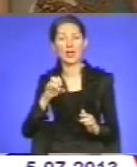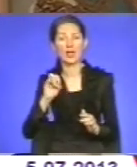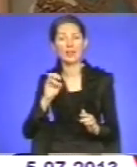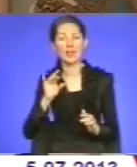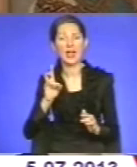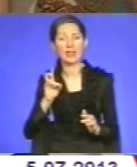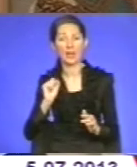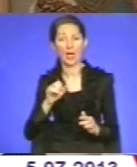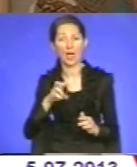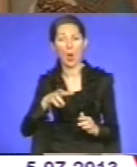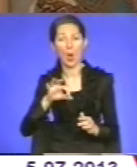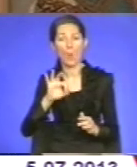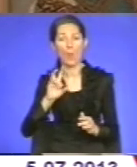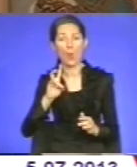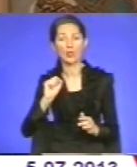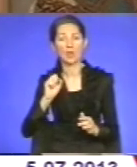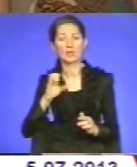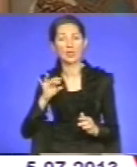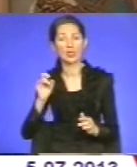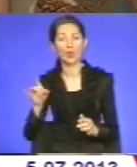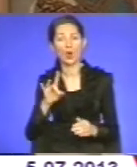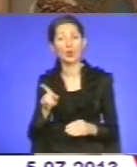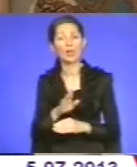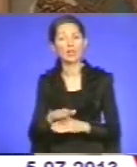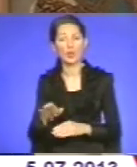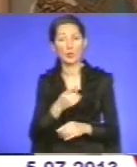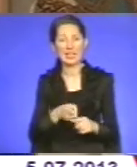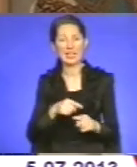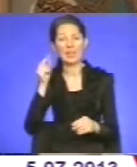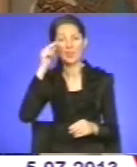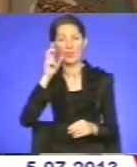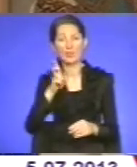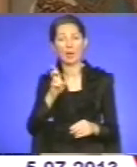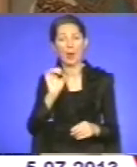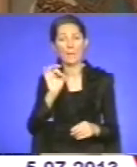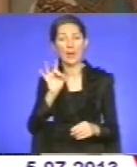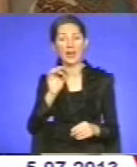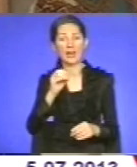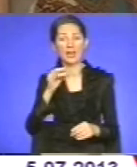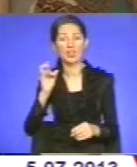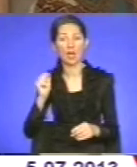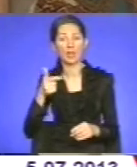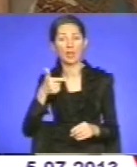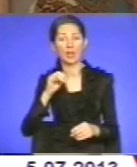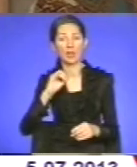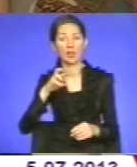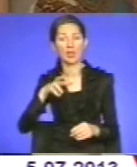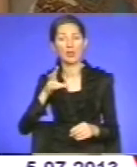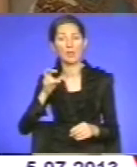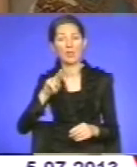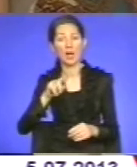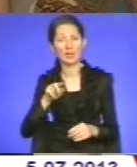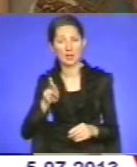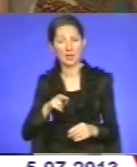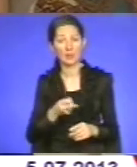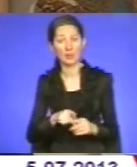тобто на Тернопільщині, який вчився в Бережанській гімназії, який